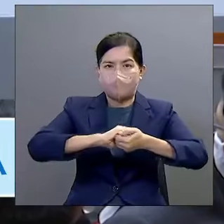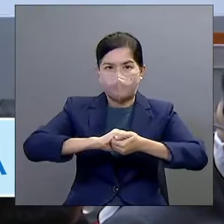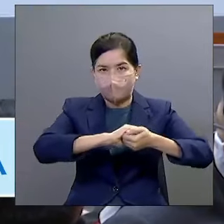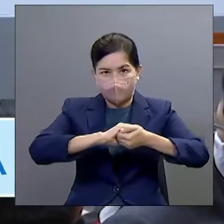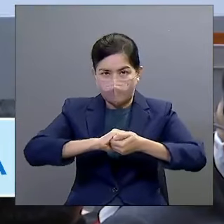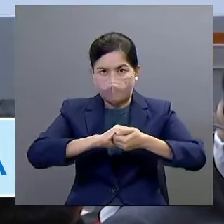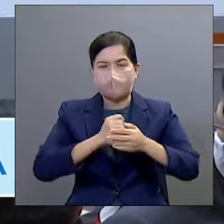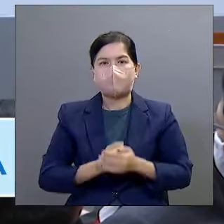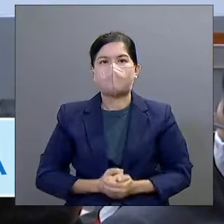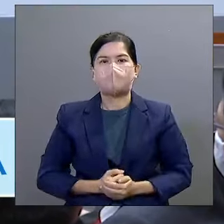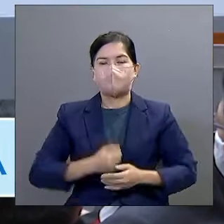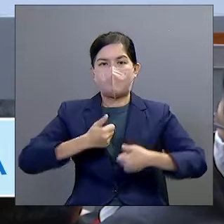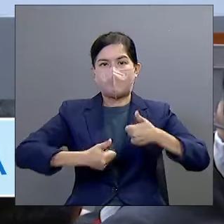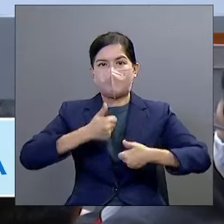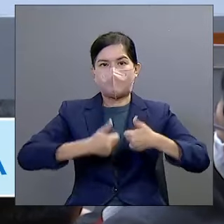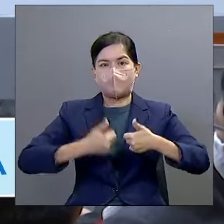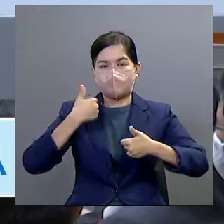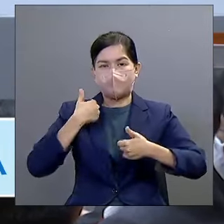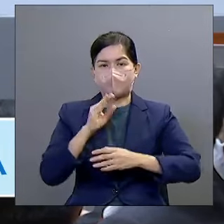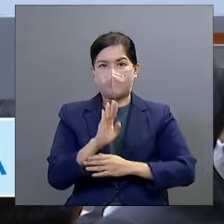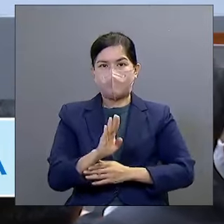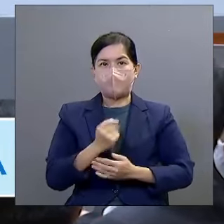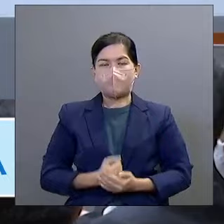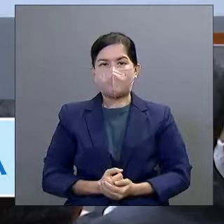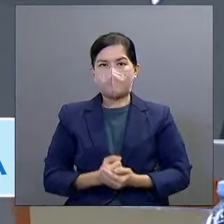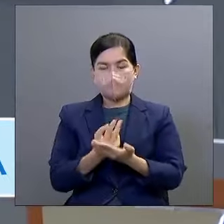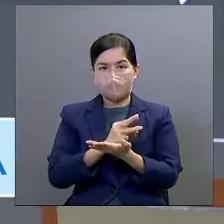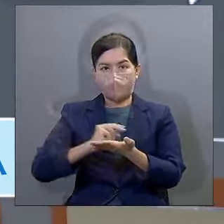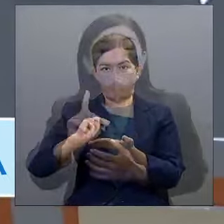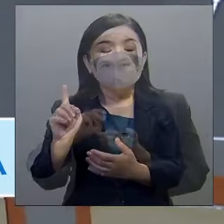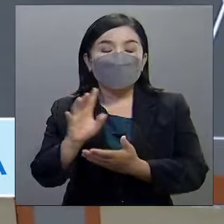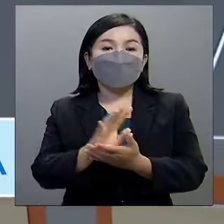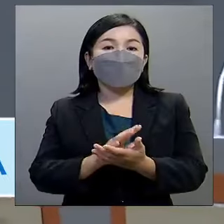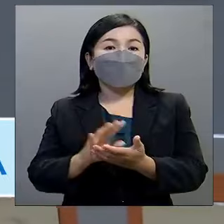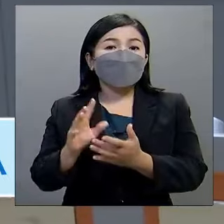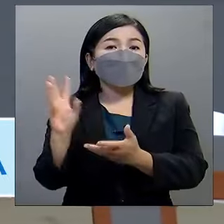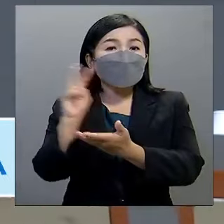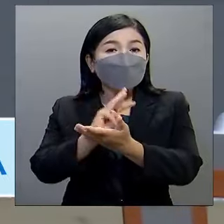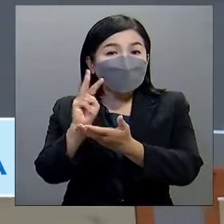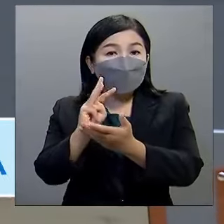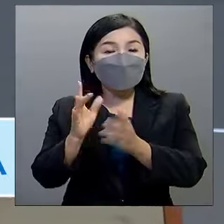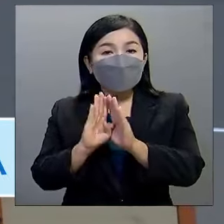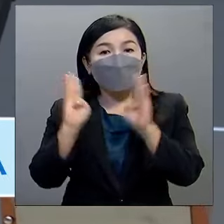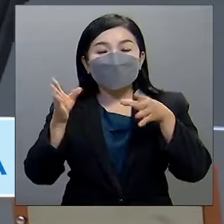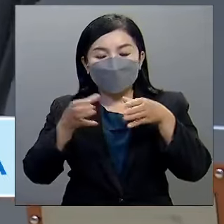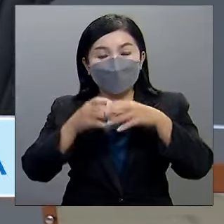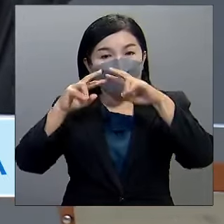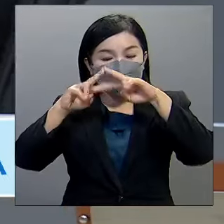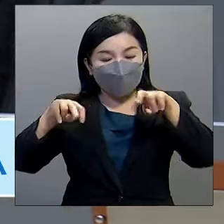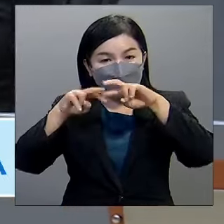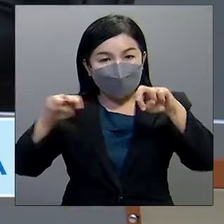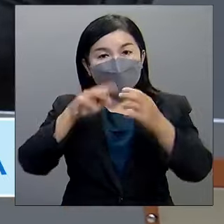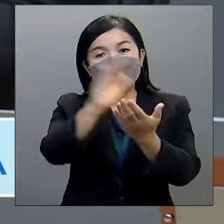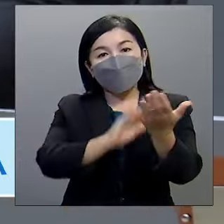Deep Space Food Challenge นี้ทางราชวิทยาลัยจุฬาภรณ์แถลงข่าวเปิดตัวทีมนักวิจัยนะคะกีตาจากประเทศ